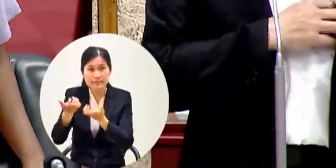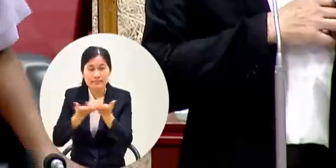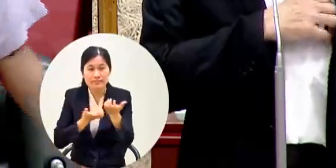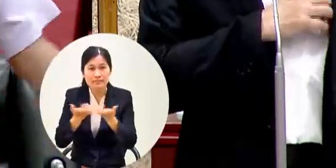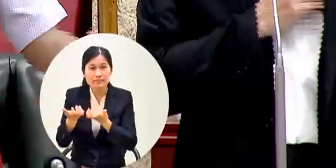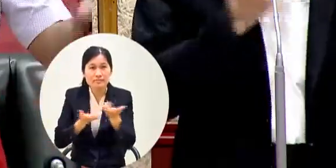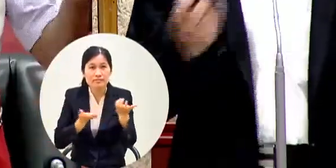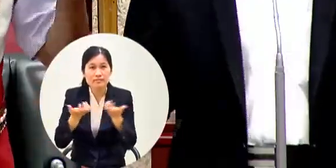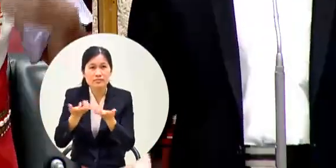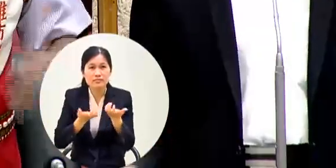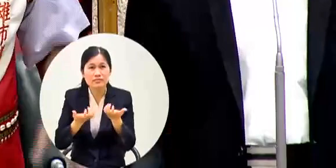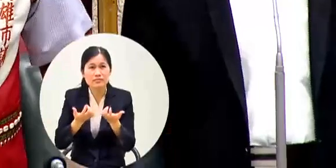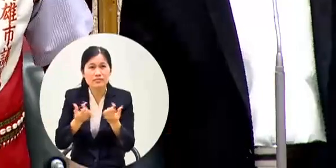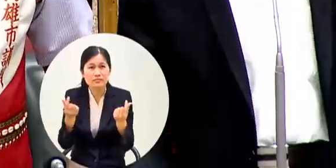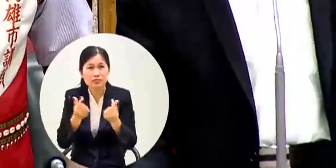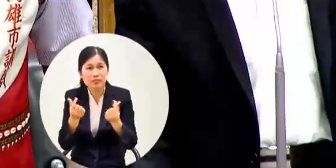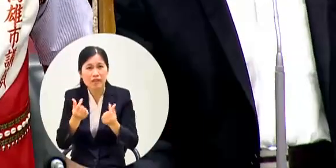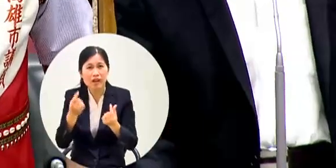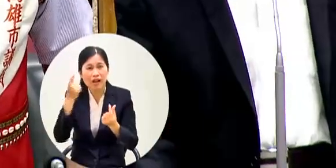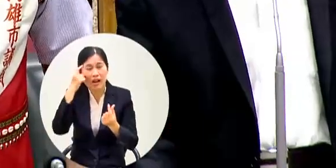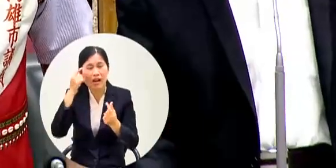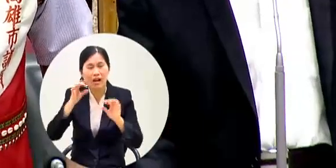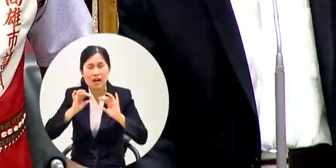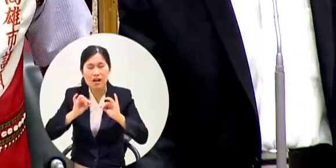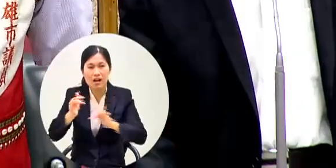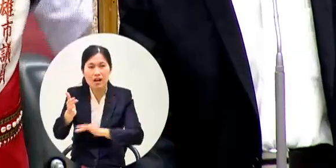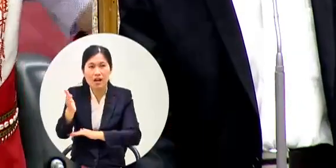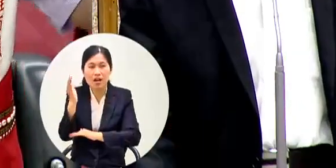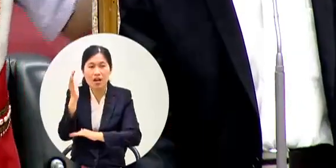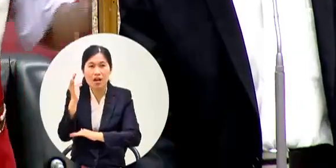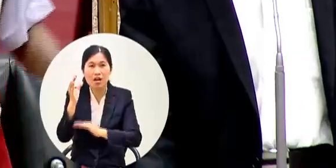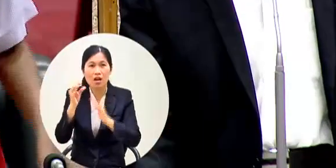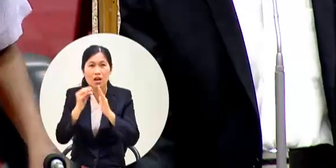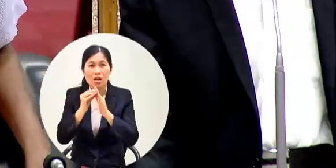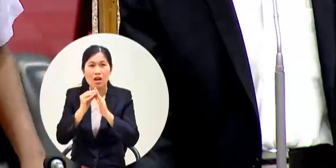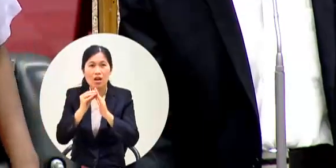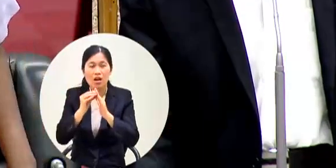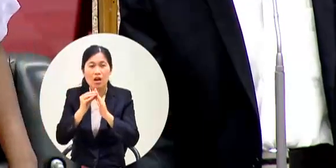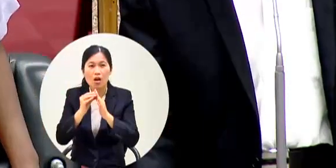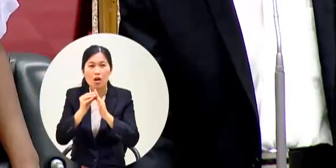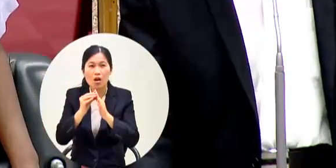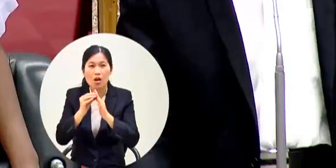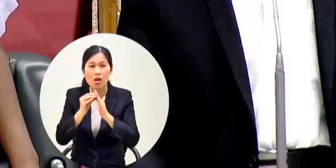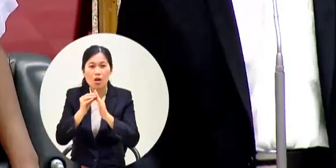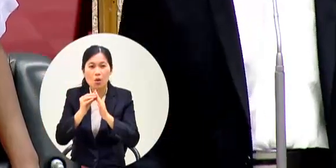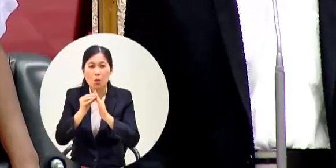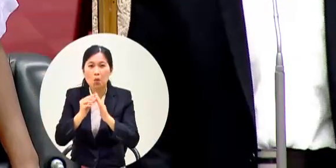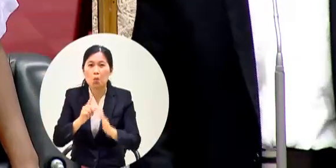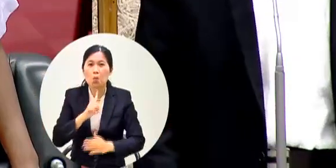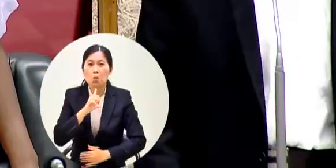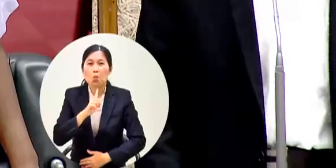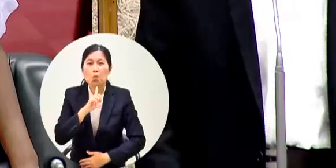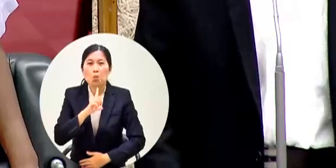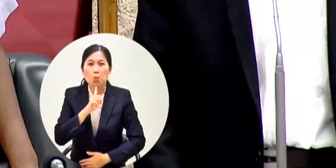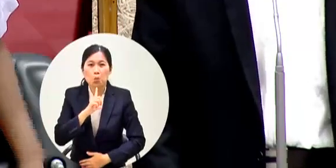钱，统筹款到本预算。大饼那么多，切来切